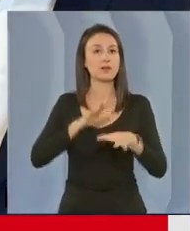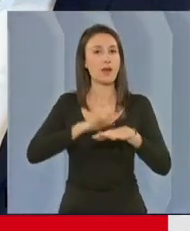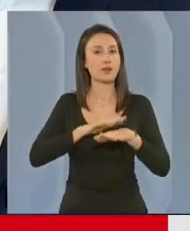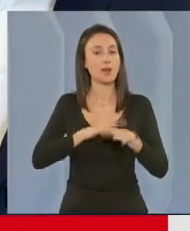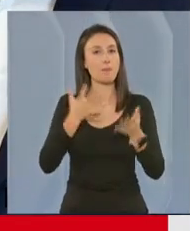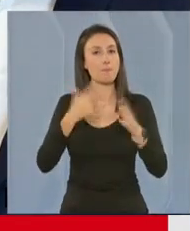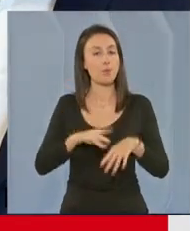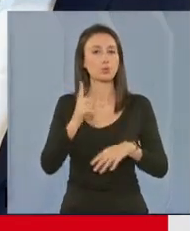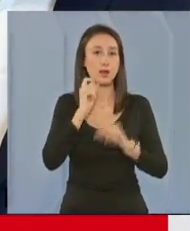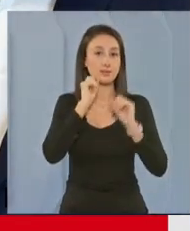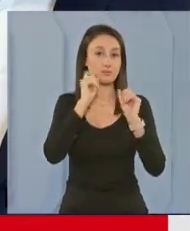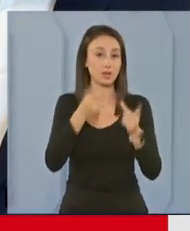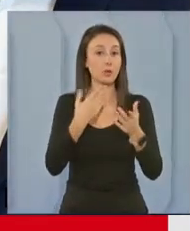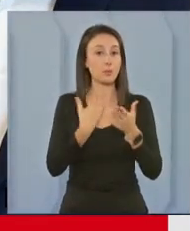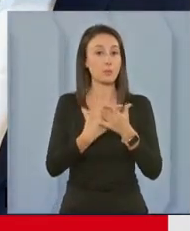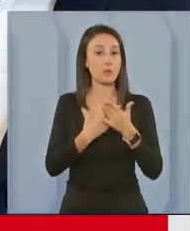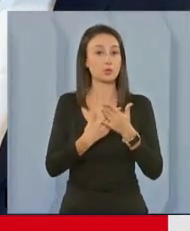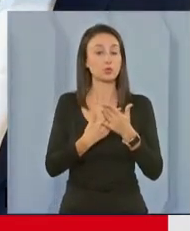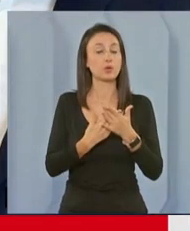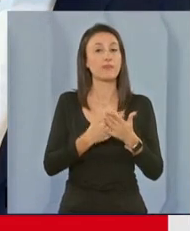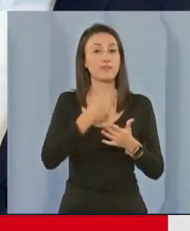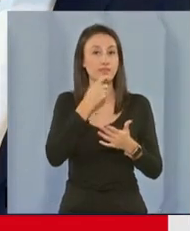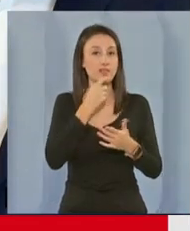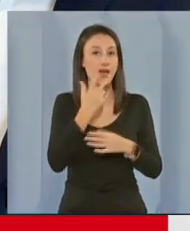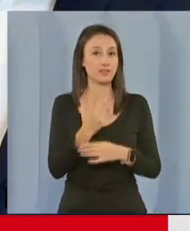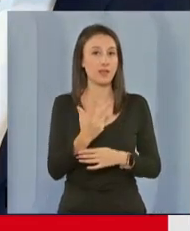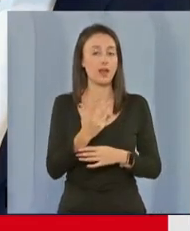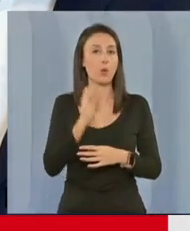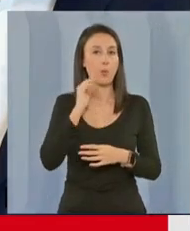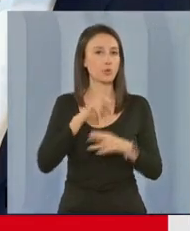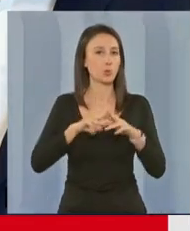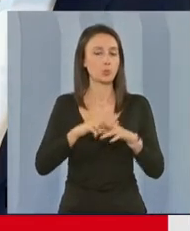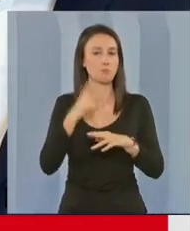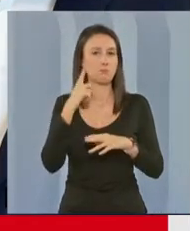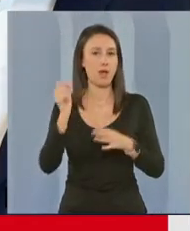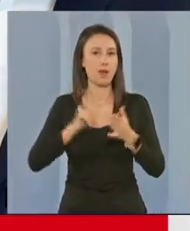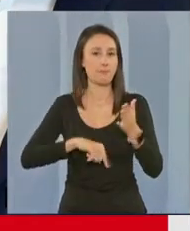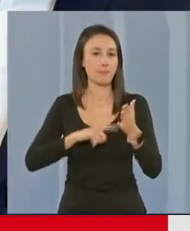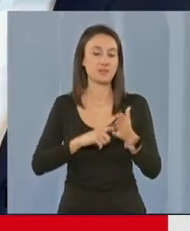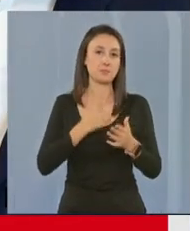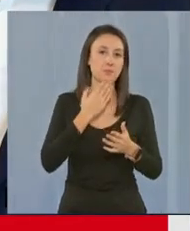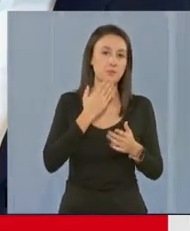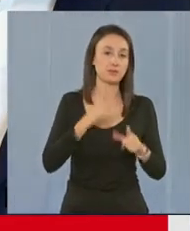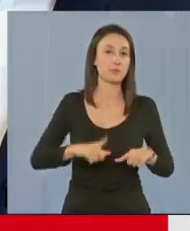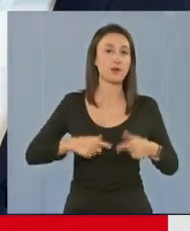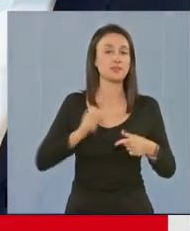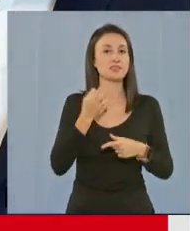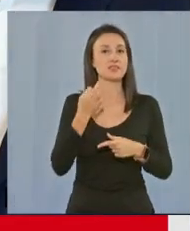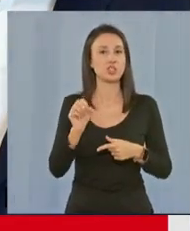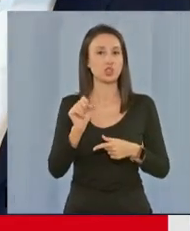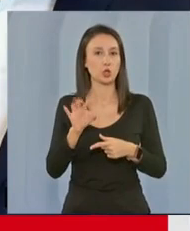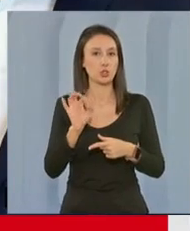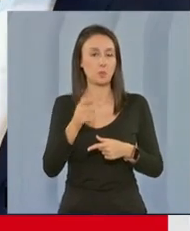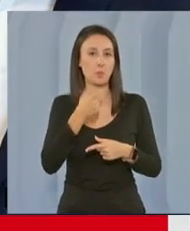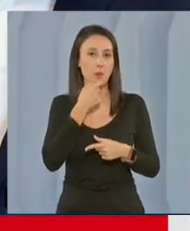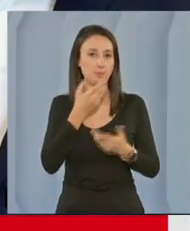este una spectaculoasă, mai ales în rândul vârstei a treia. Oamenii cum ies la pensie, din păcate, mai trăiesc 10-12 ani maxim